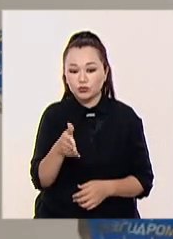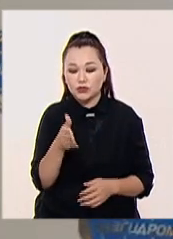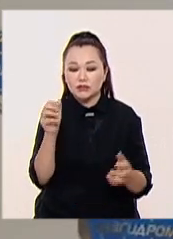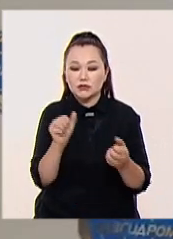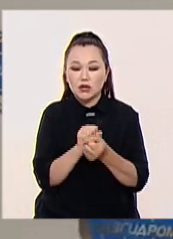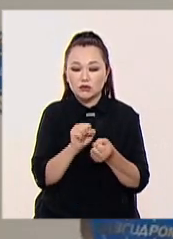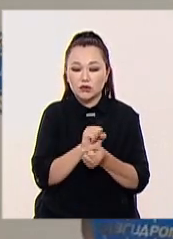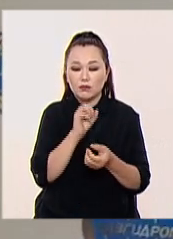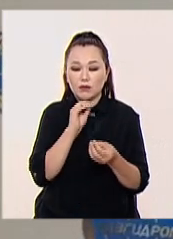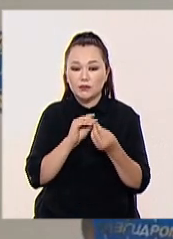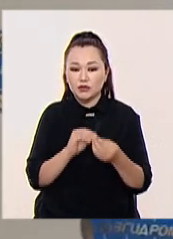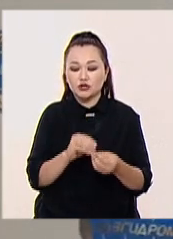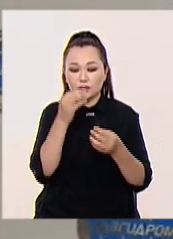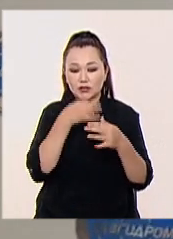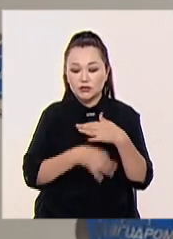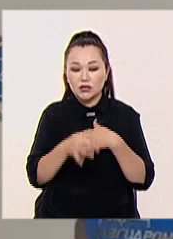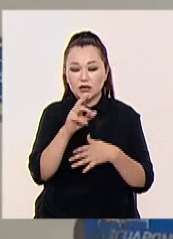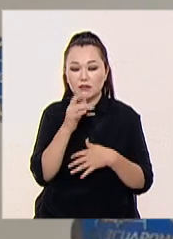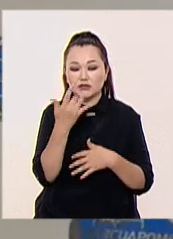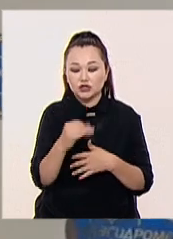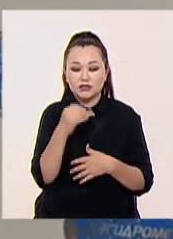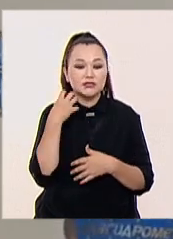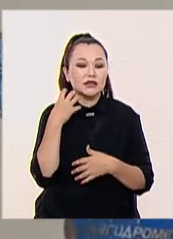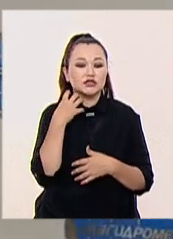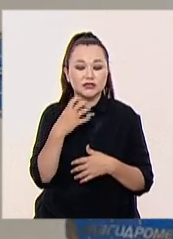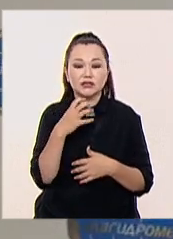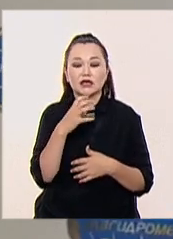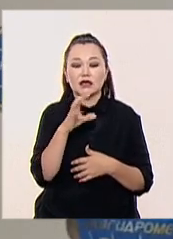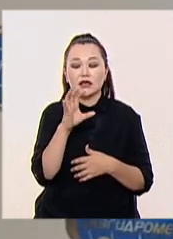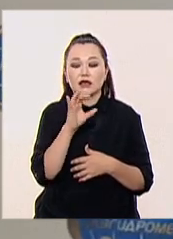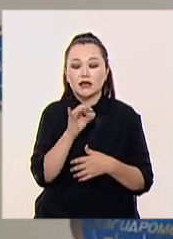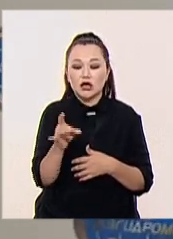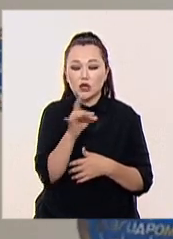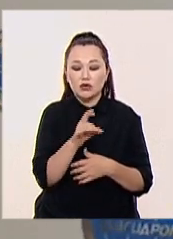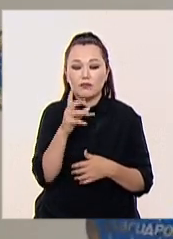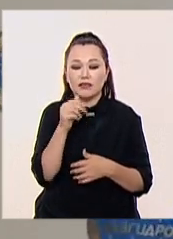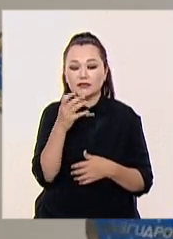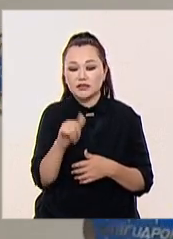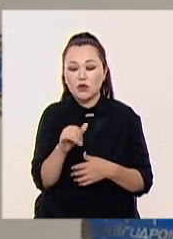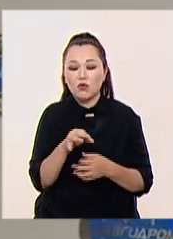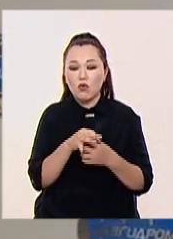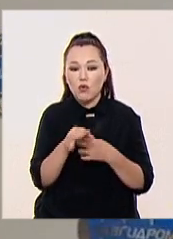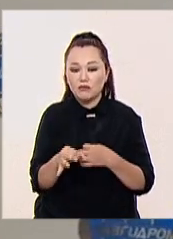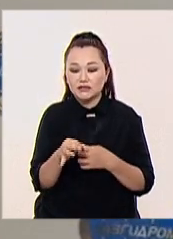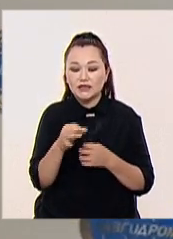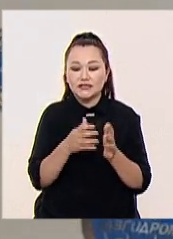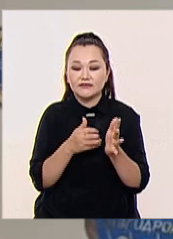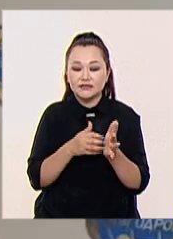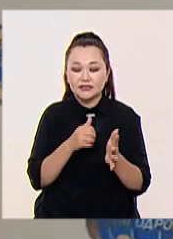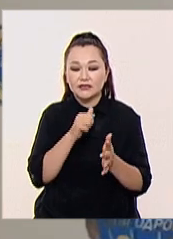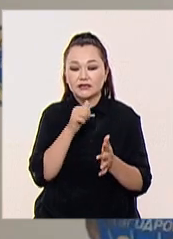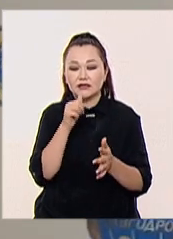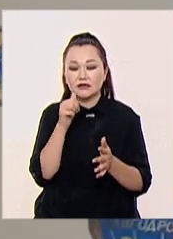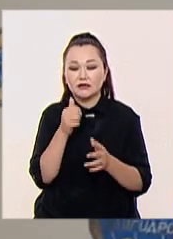Засуха по-прежнему прогнозируется в Кармакшинском районе, Кызылординской и Каракиянском районе Мангистауской области. Дефицит осадков